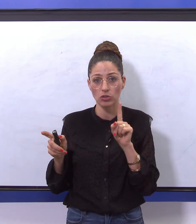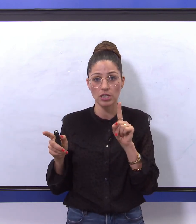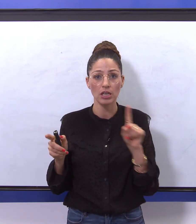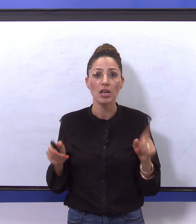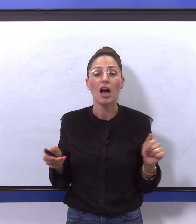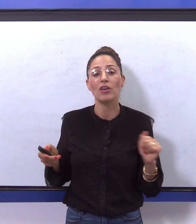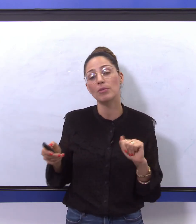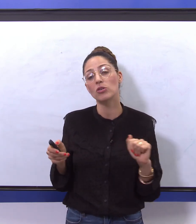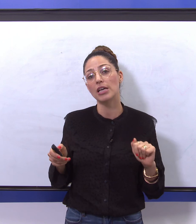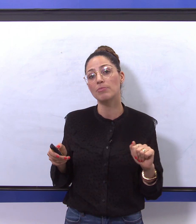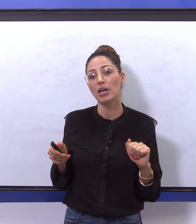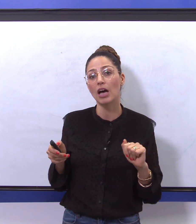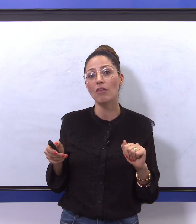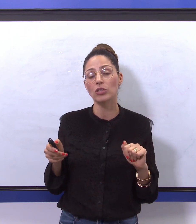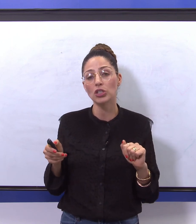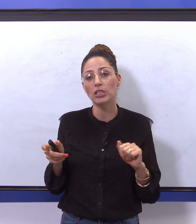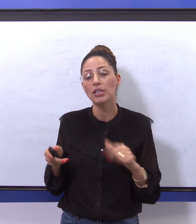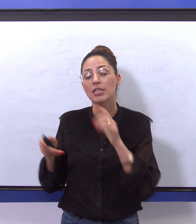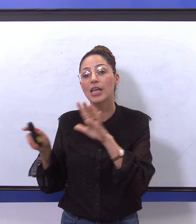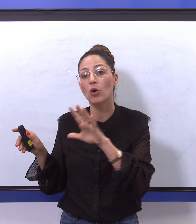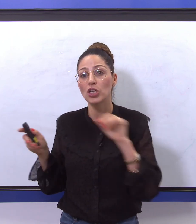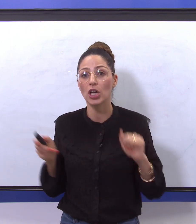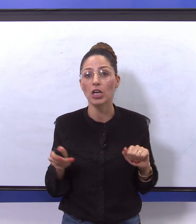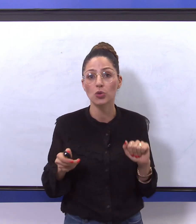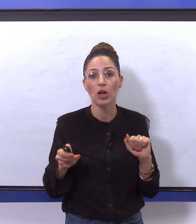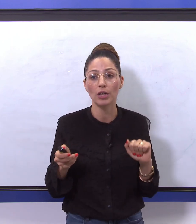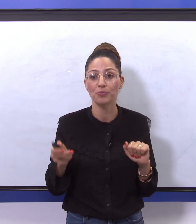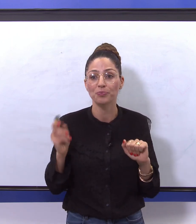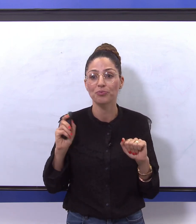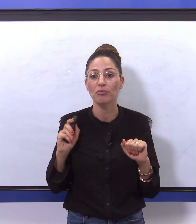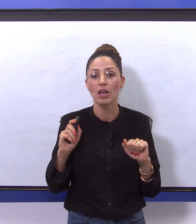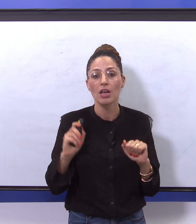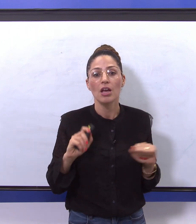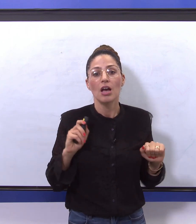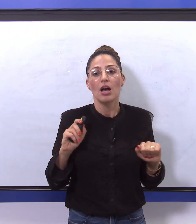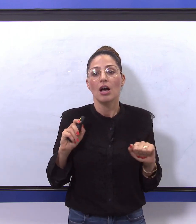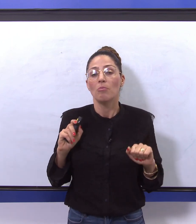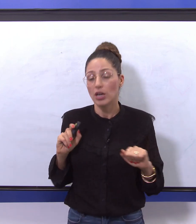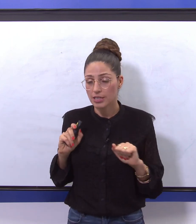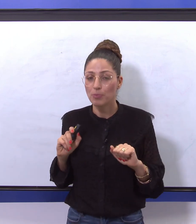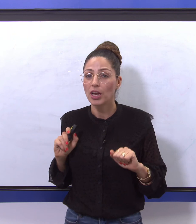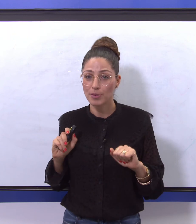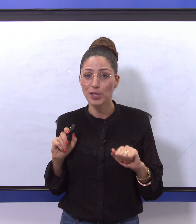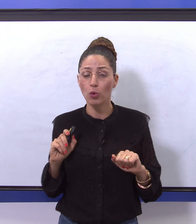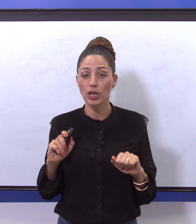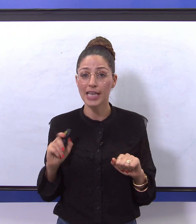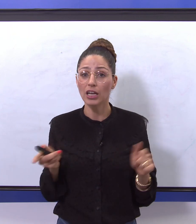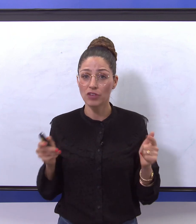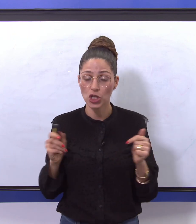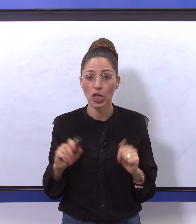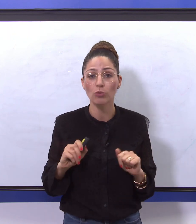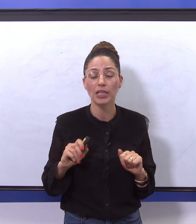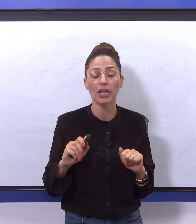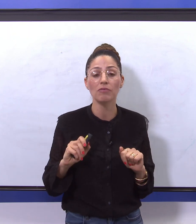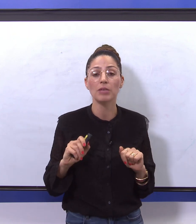יכולה לעשות את זה. אבל אם אני עושה את זה בחדר העבודה שלי, זה יכול להישאר על השולחן. בואו אני אספר לכם סיפור קצר